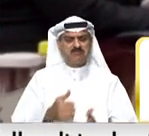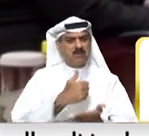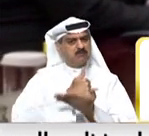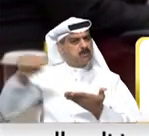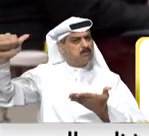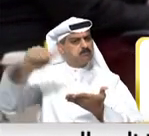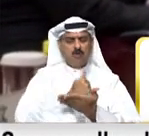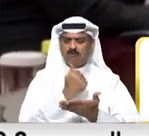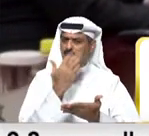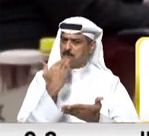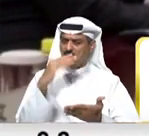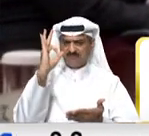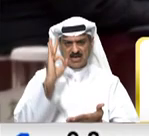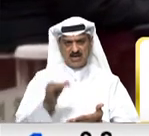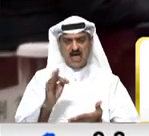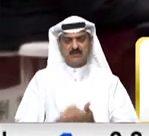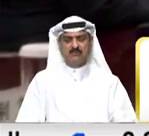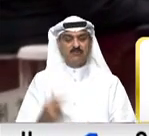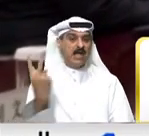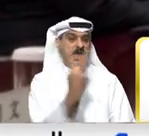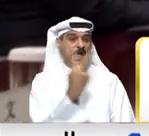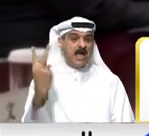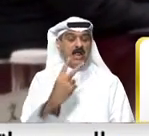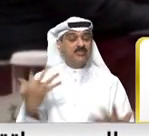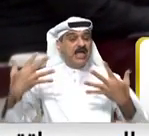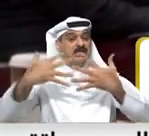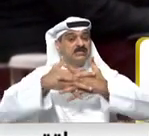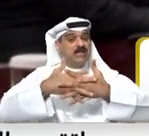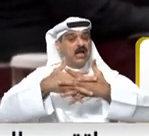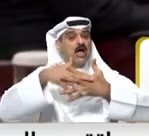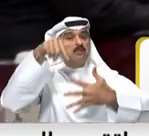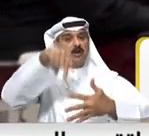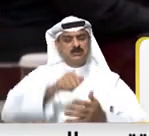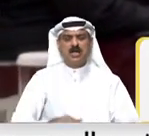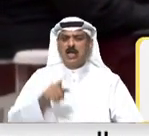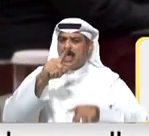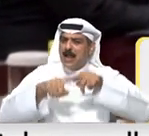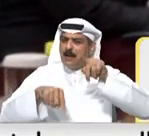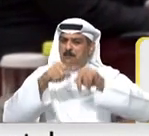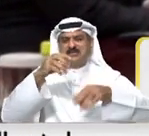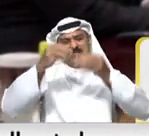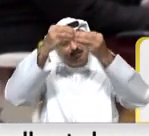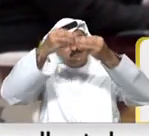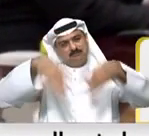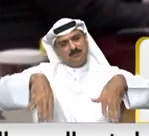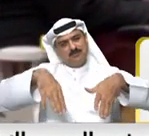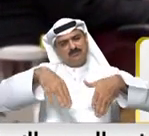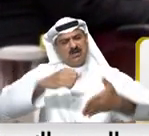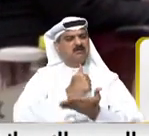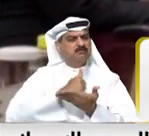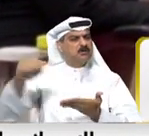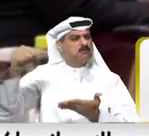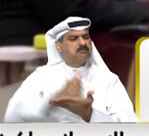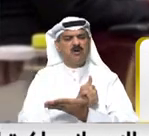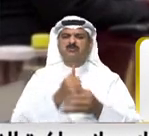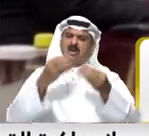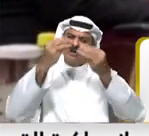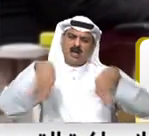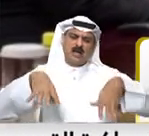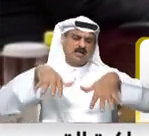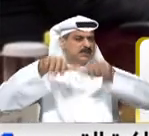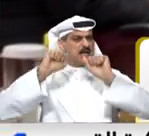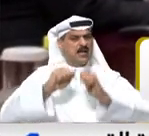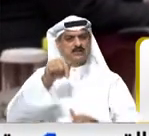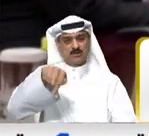ويجب على البلدين البحث عن أرضية مشتركة مع تنحية الخلافات بدلا من المنافسة الشرسة، ويجب على الجانبين الحفاظ